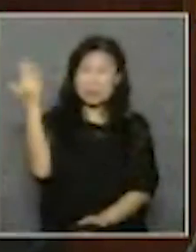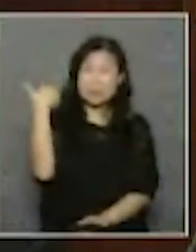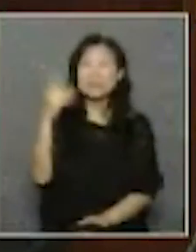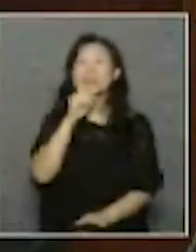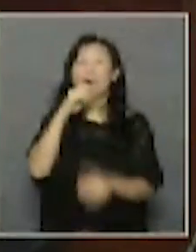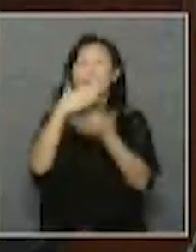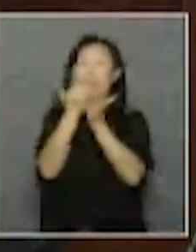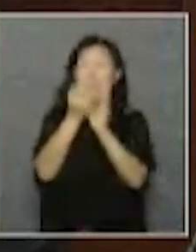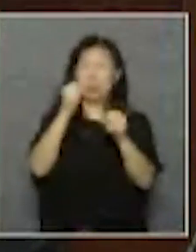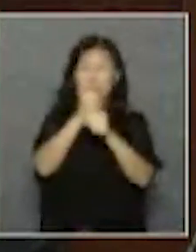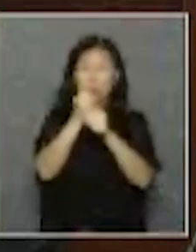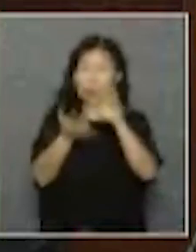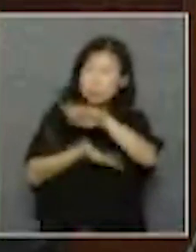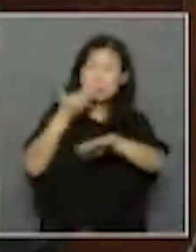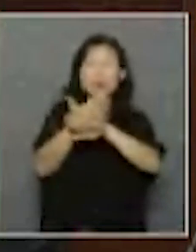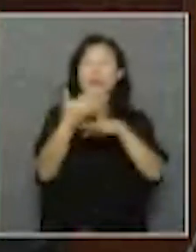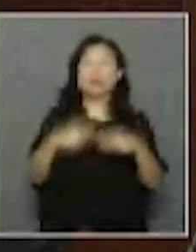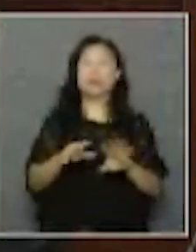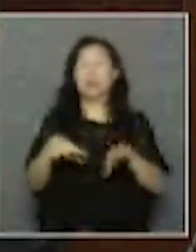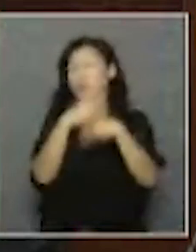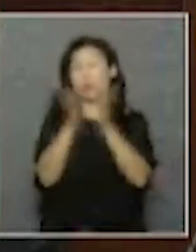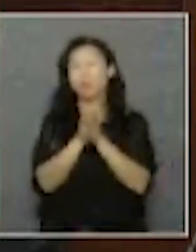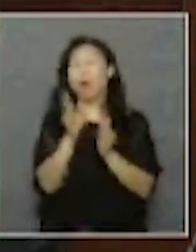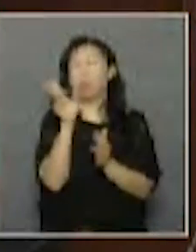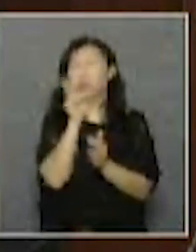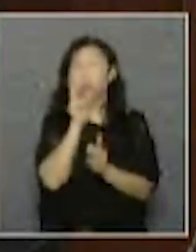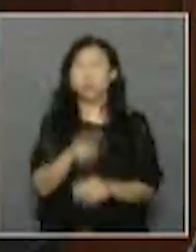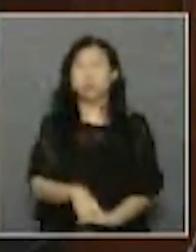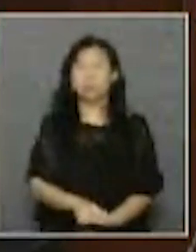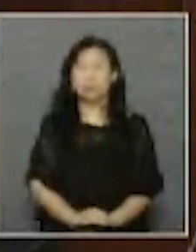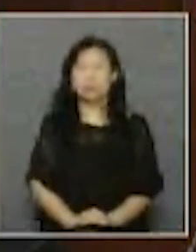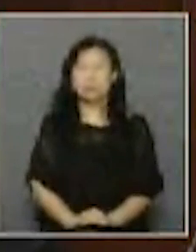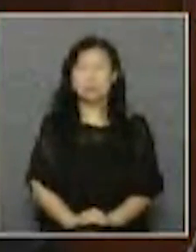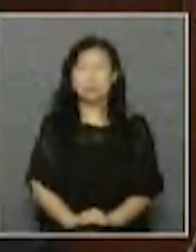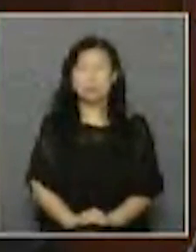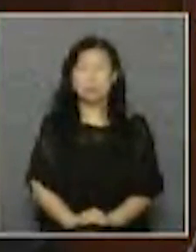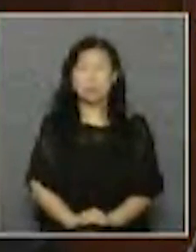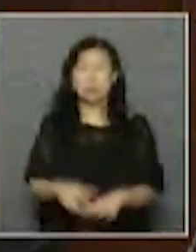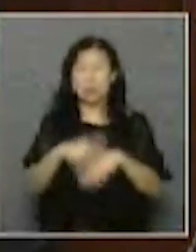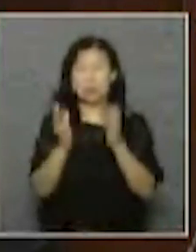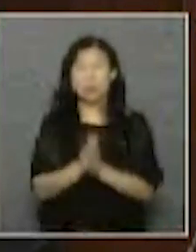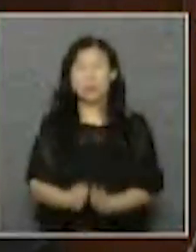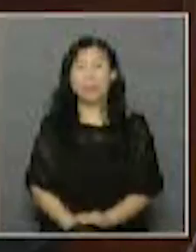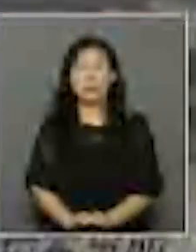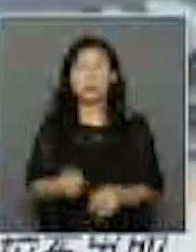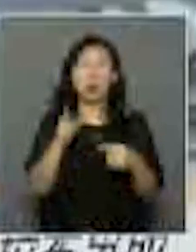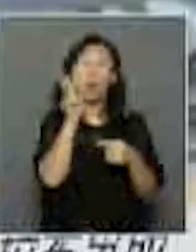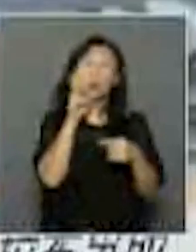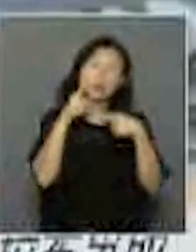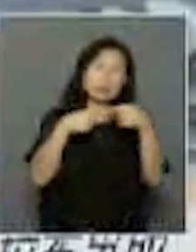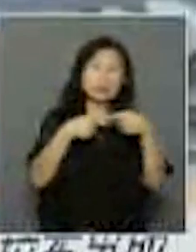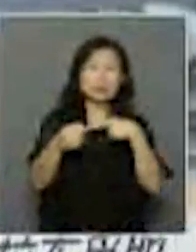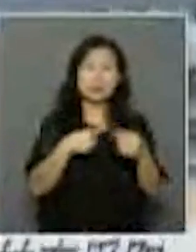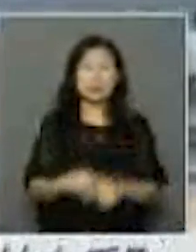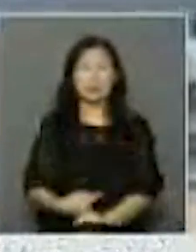嘅一啲嘢都攞翻出嚟講咧，呢、這個當然係完全係不，即係完全係 唔 對稱。 唔係啊，我而家同你講，